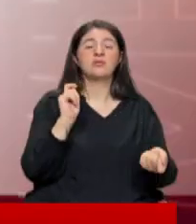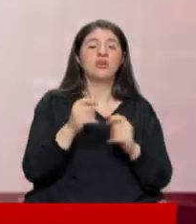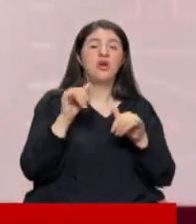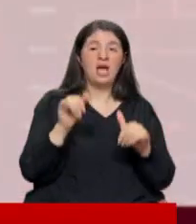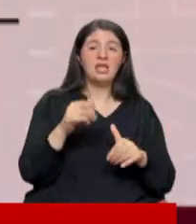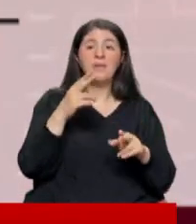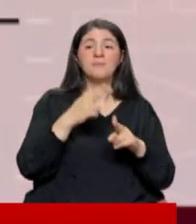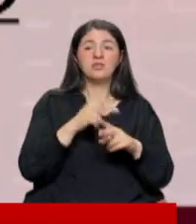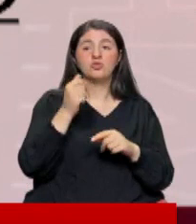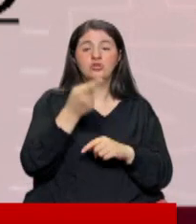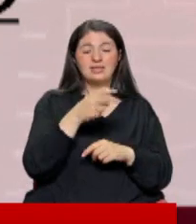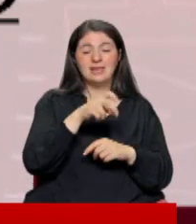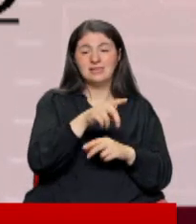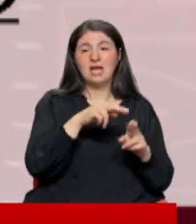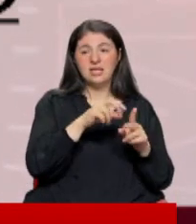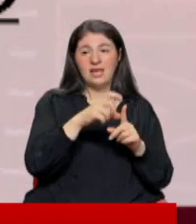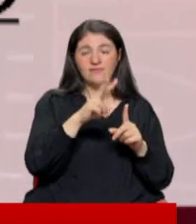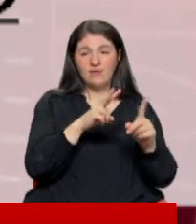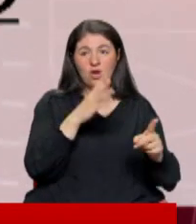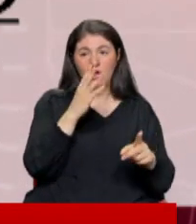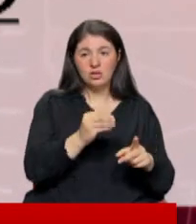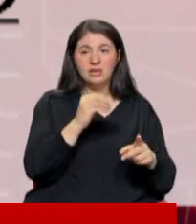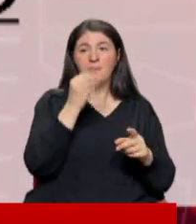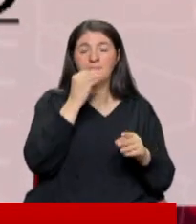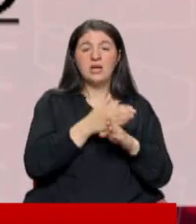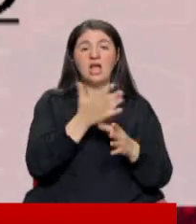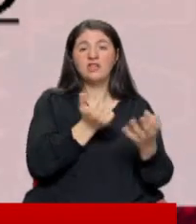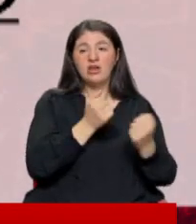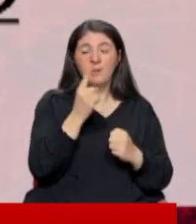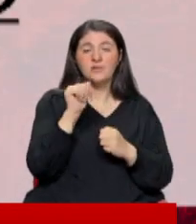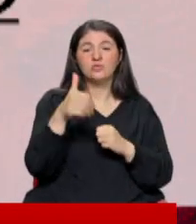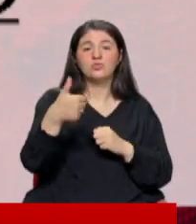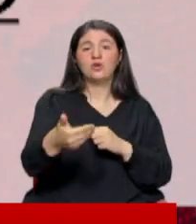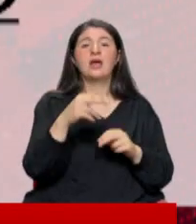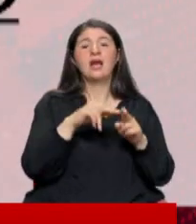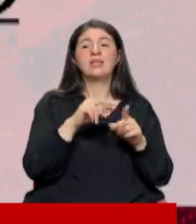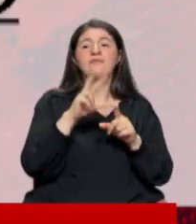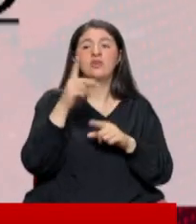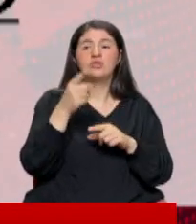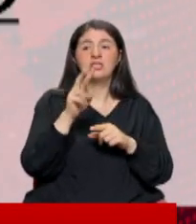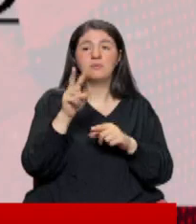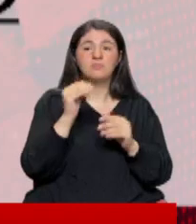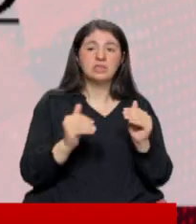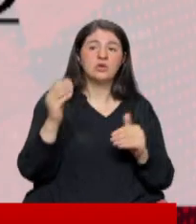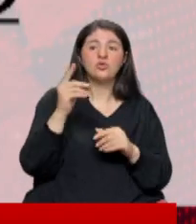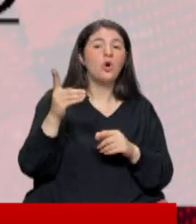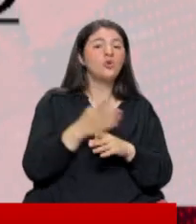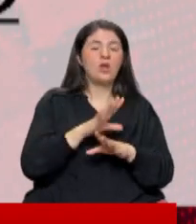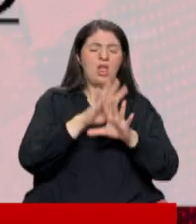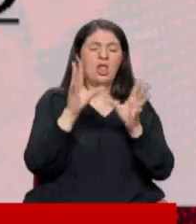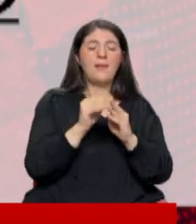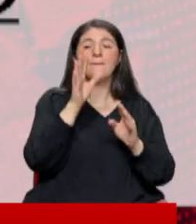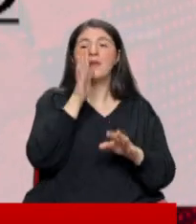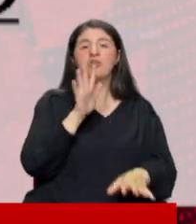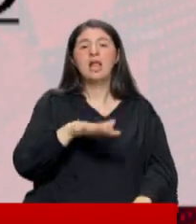pazar günü %8 KDV ile 500 lira tutan market alışverişi bir gün sonra KDV'nin %20'ye çıktığı o ürünlerle